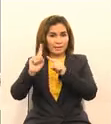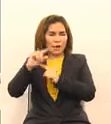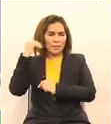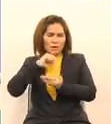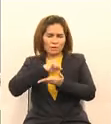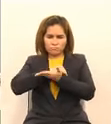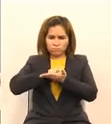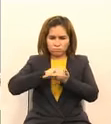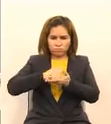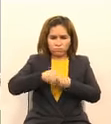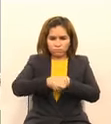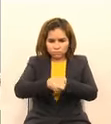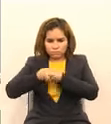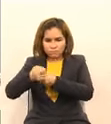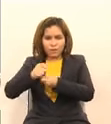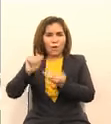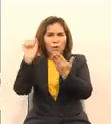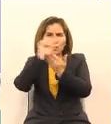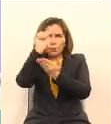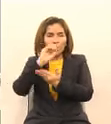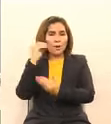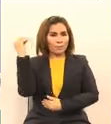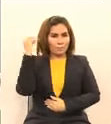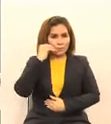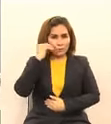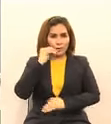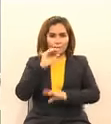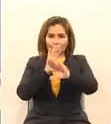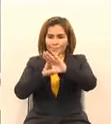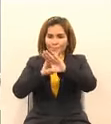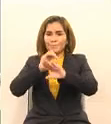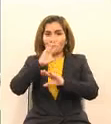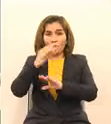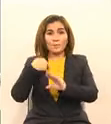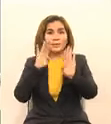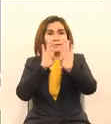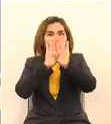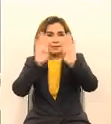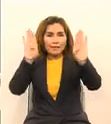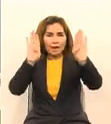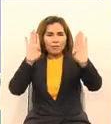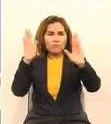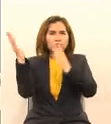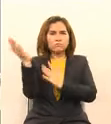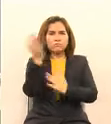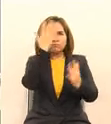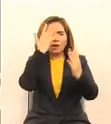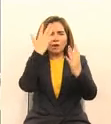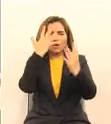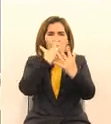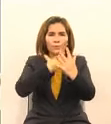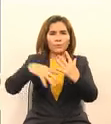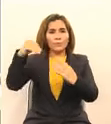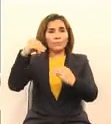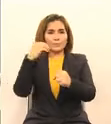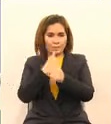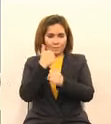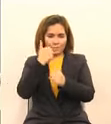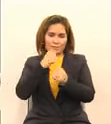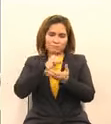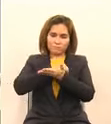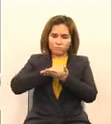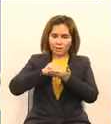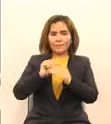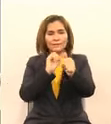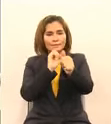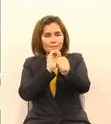าดยานพาหนะอย่างสม่ำเสมอนะครับแล้วก็เปิดหน้าต่างมีการระบายอากาศหลังจากทำความสะอาดเป็นสิ่งที่เ